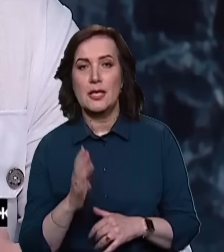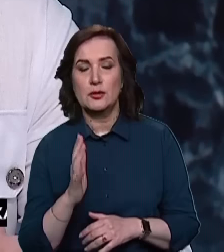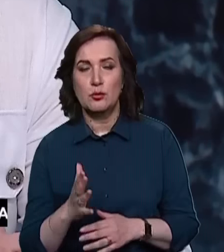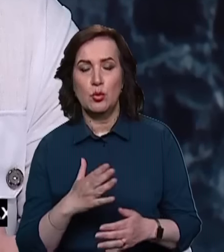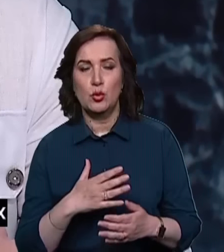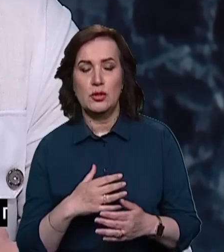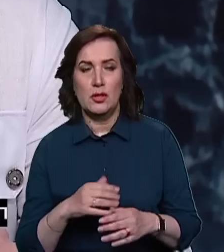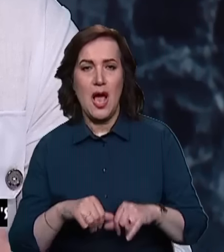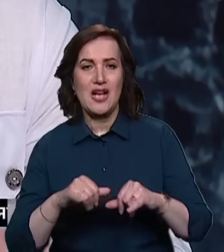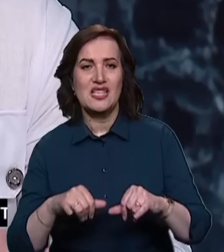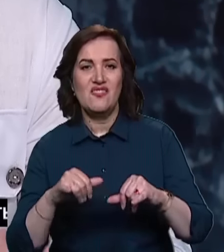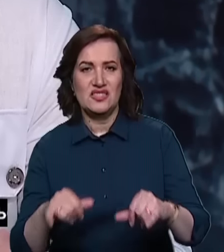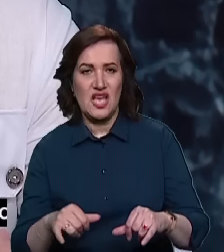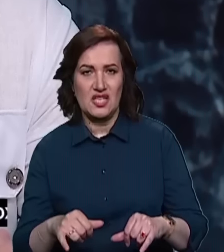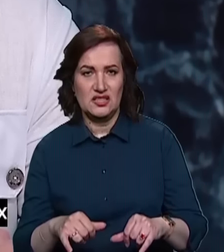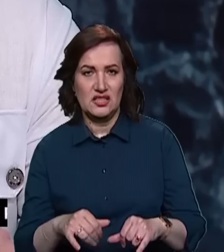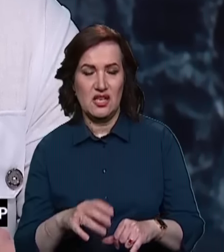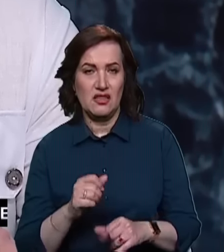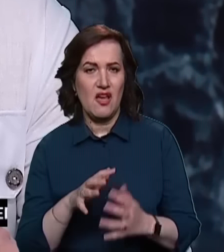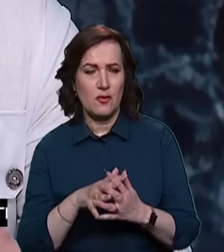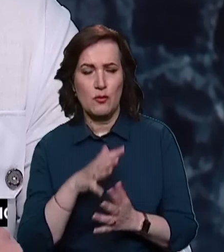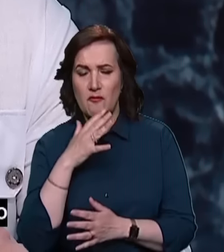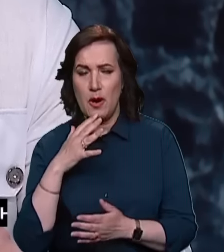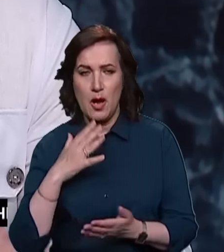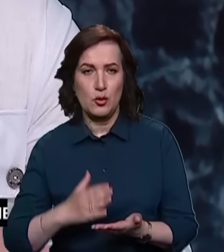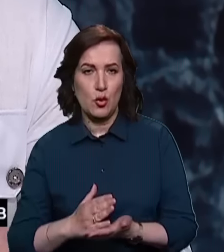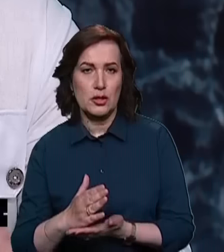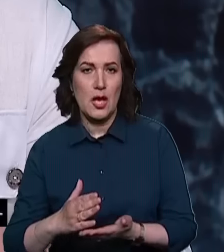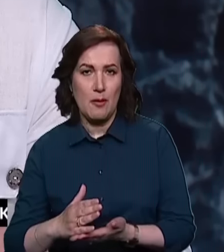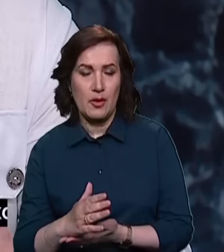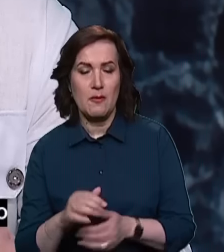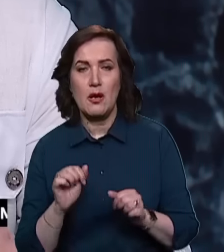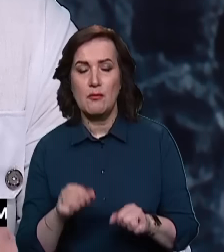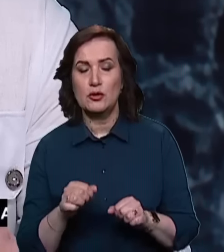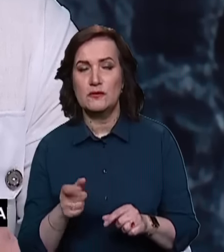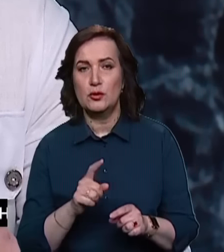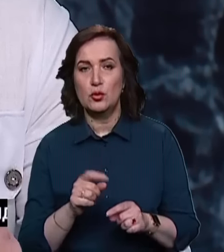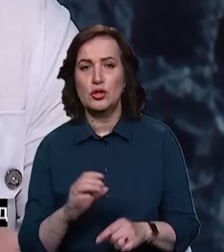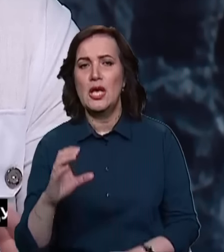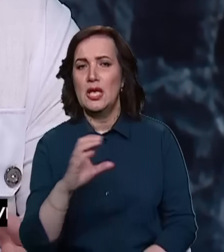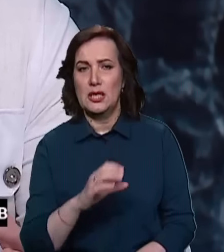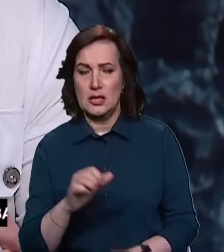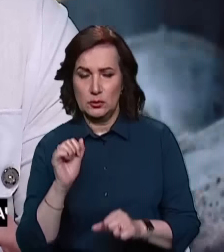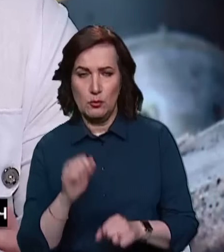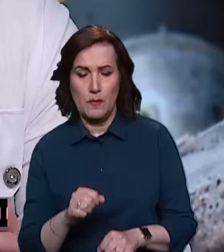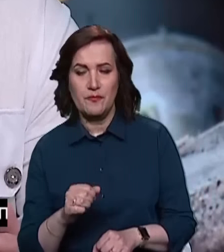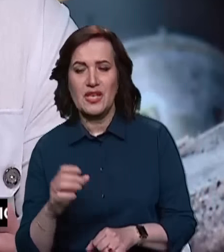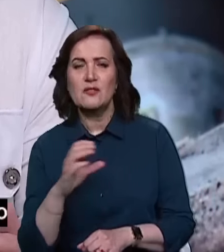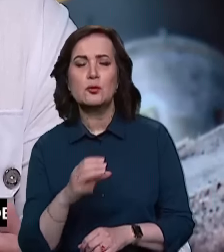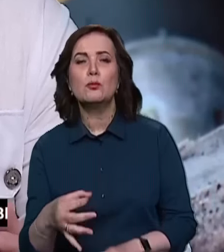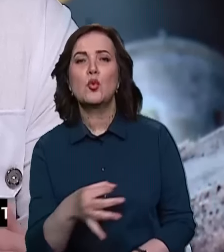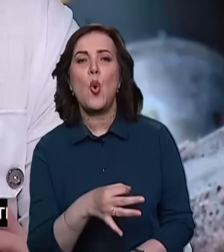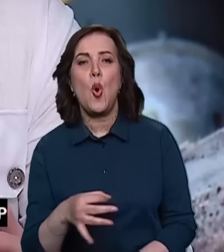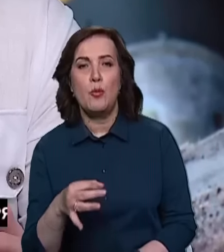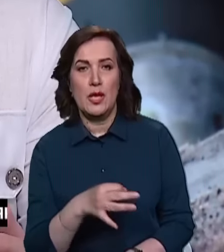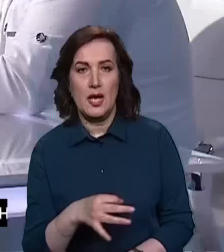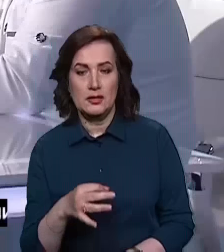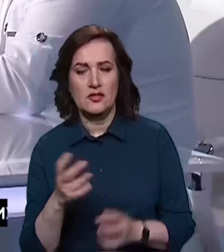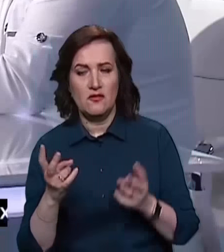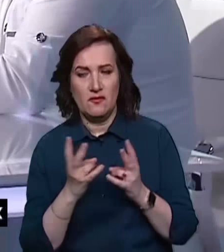буде активізація на фронті по багатьох напрямках. Цілком ймовірно те, що і на Суми можуть. Не на Суми, а в Сумську область.